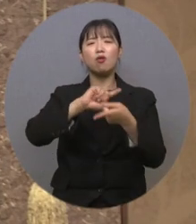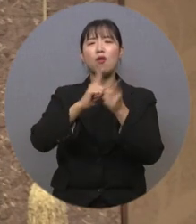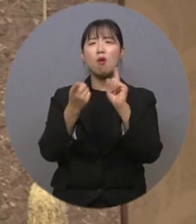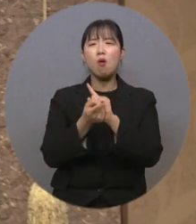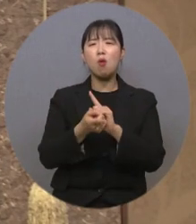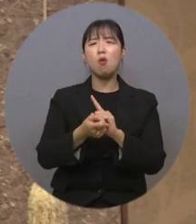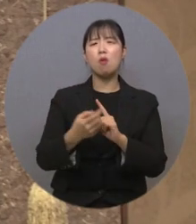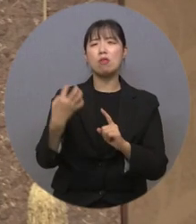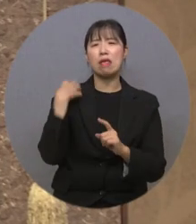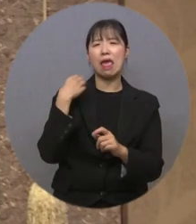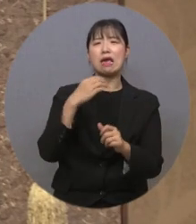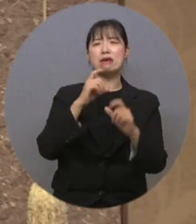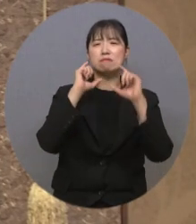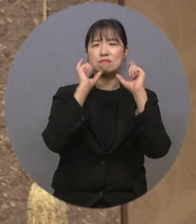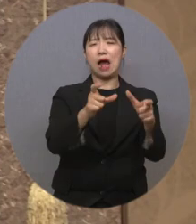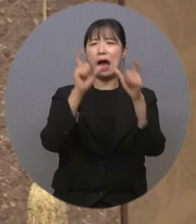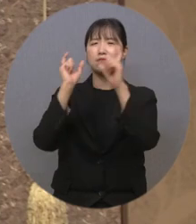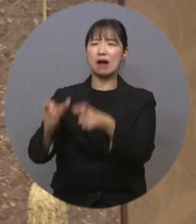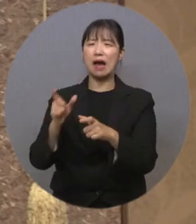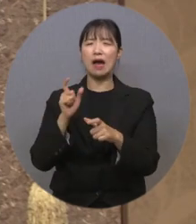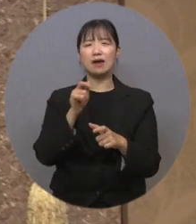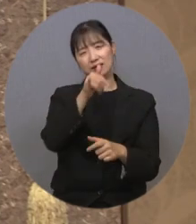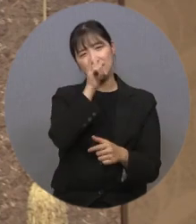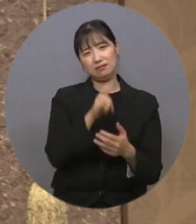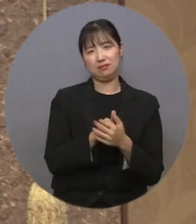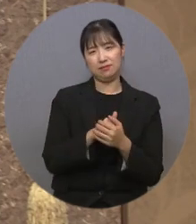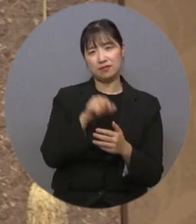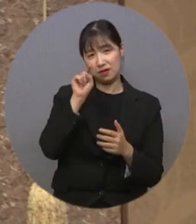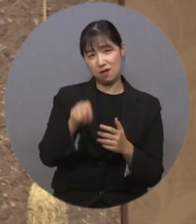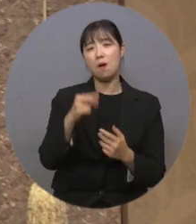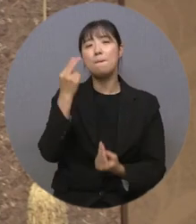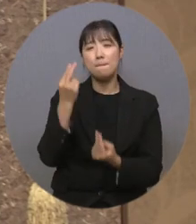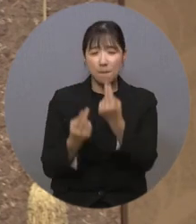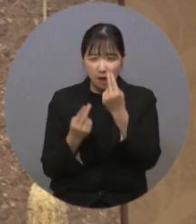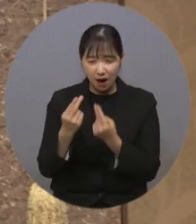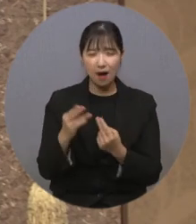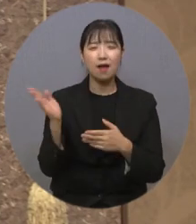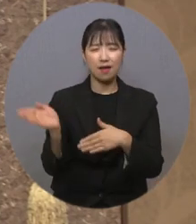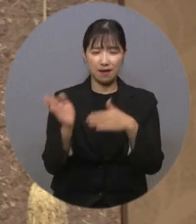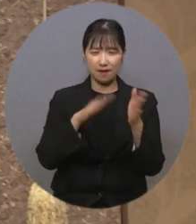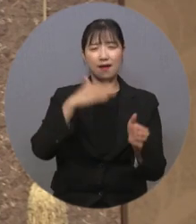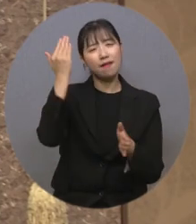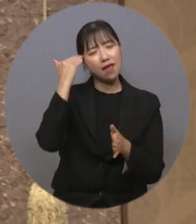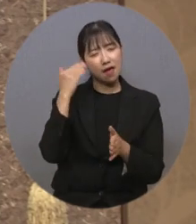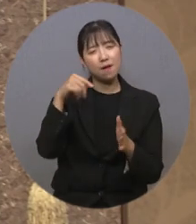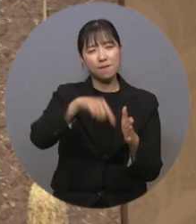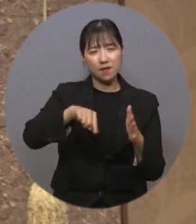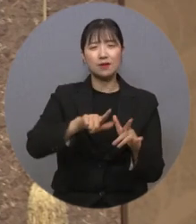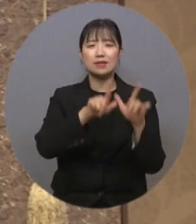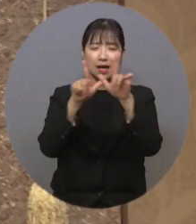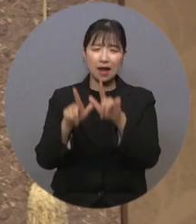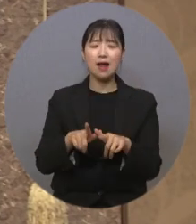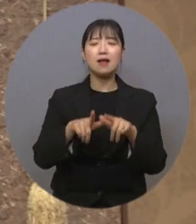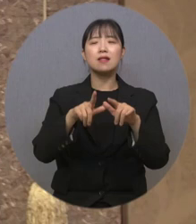누군가에게 책임을 추궁하고 있는데 그것보다는 대한민국에 살고 있는